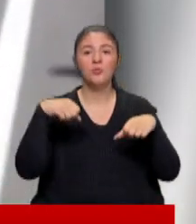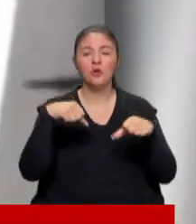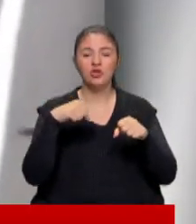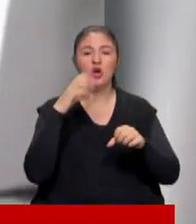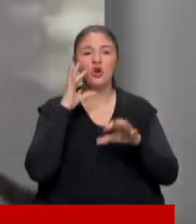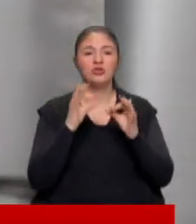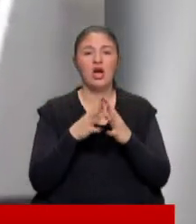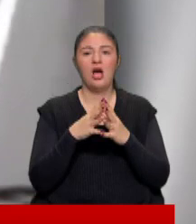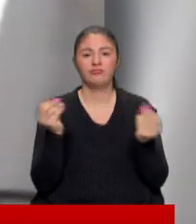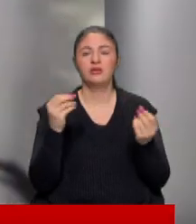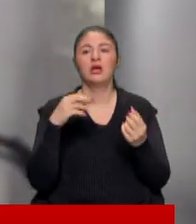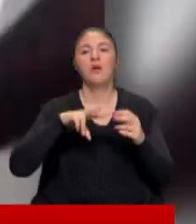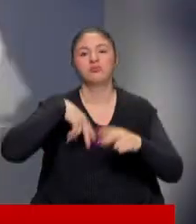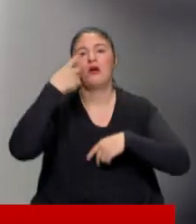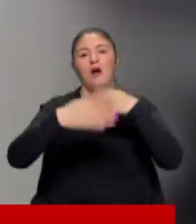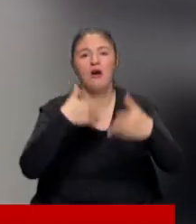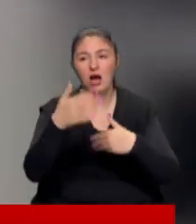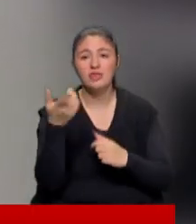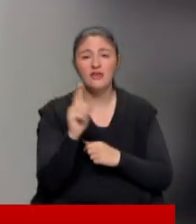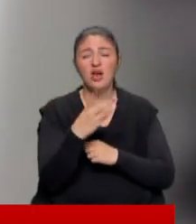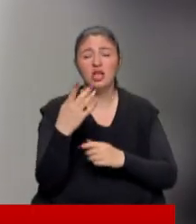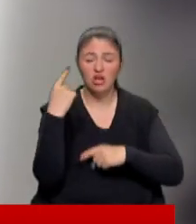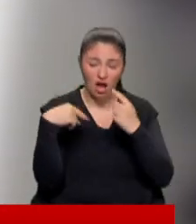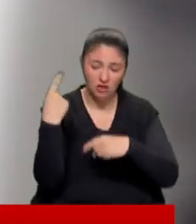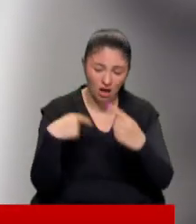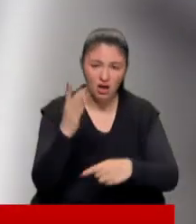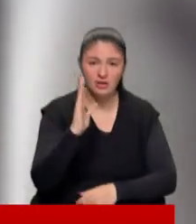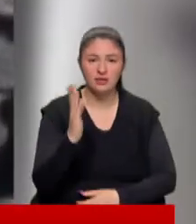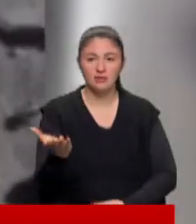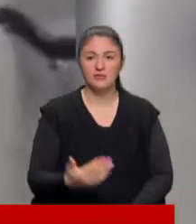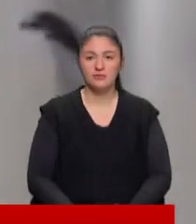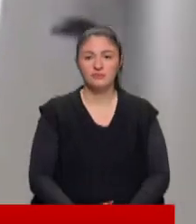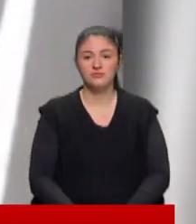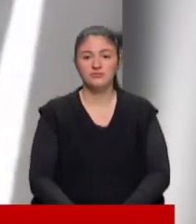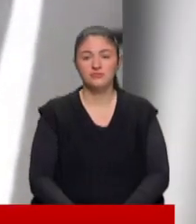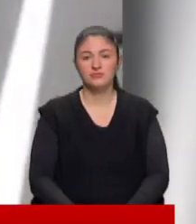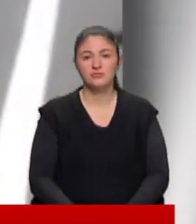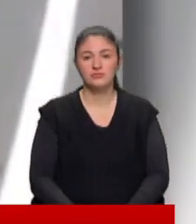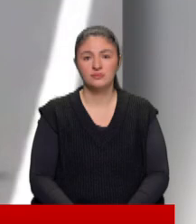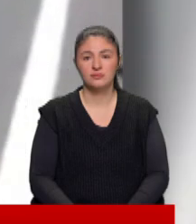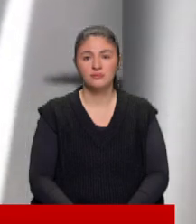Motosikletin kontrolünü kaybettiği yerlerde yuvarlandı. Defalarca takla attı.